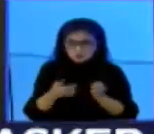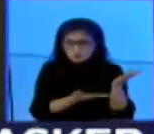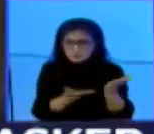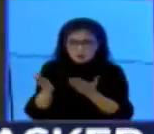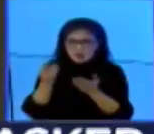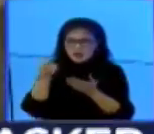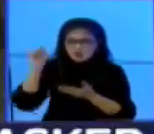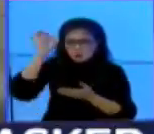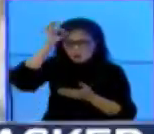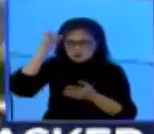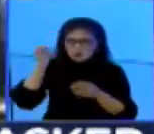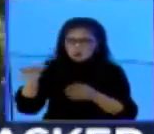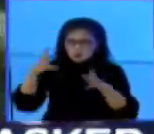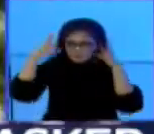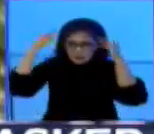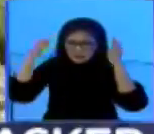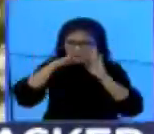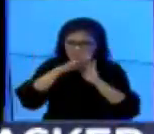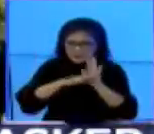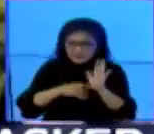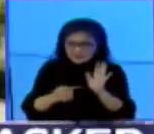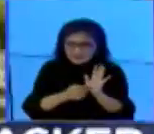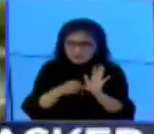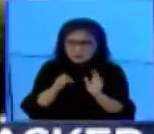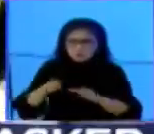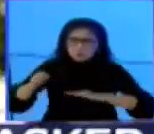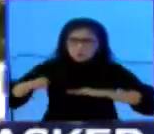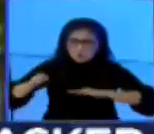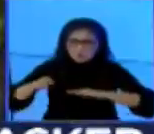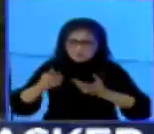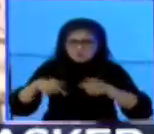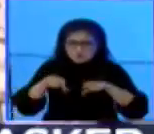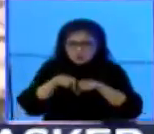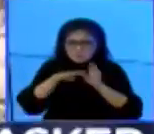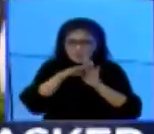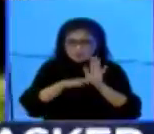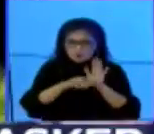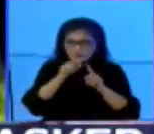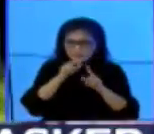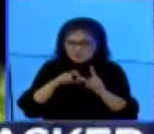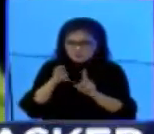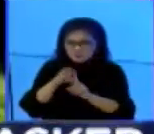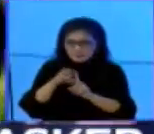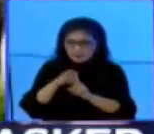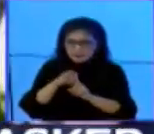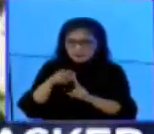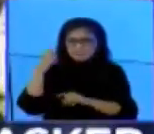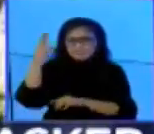Mapolresta Padang untuk didata. Mereka juga diberikan sanksi sesuai aturan PSBB yang ditetapkan oleh pemerintah Kota